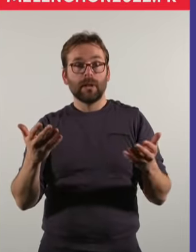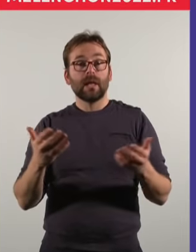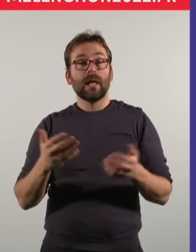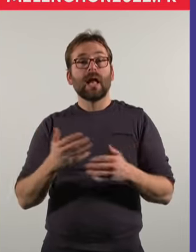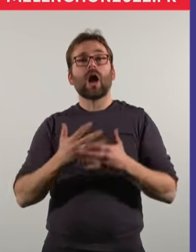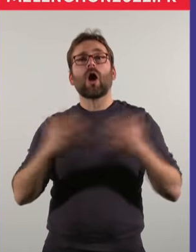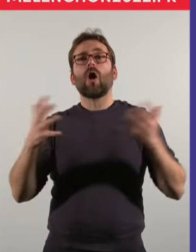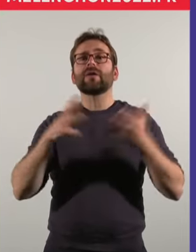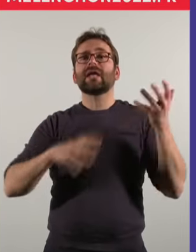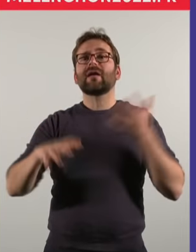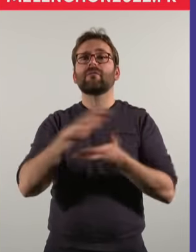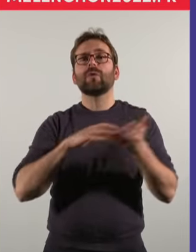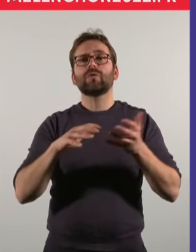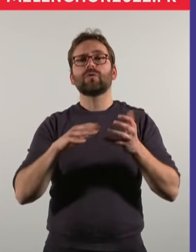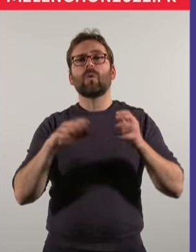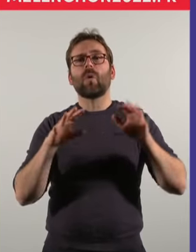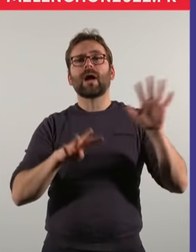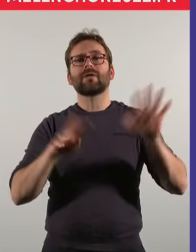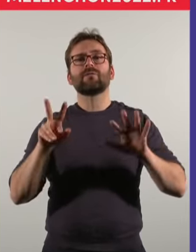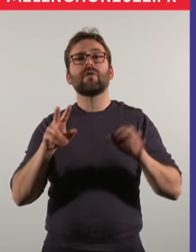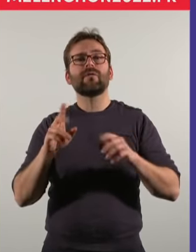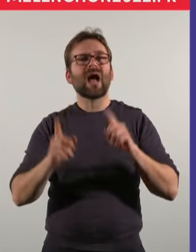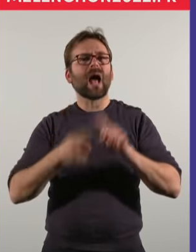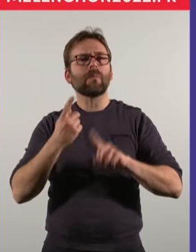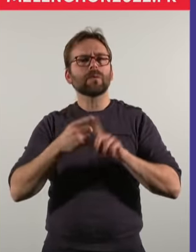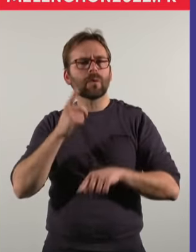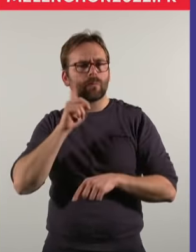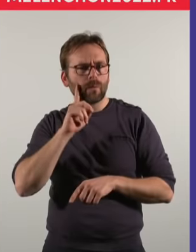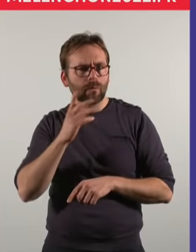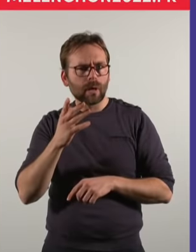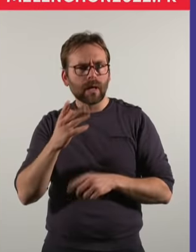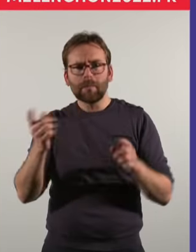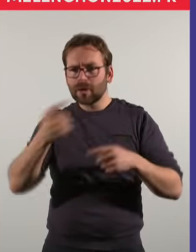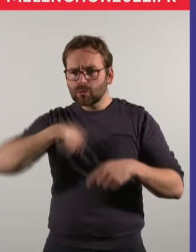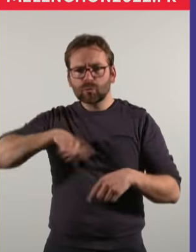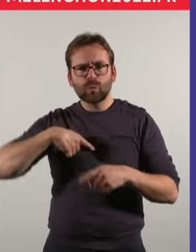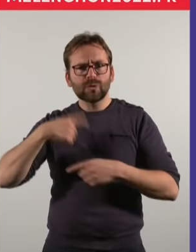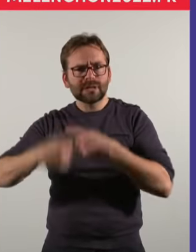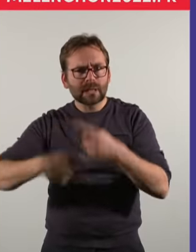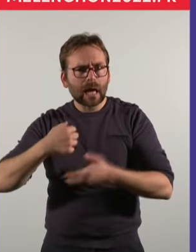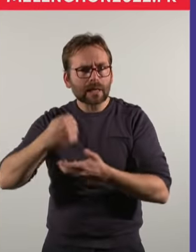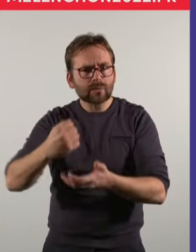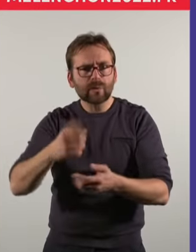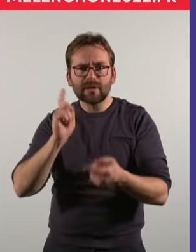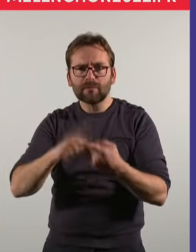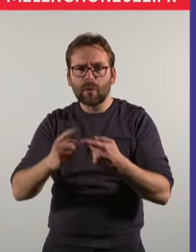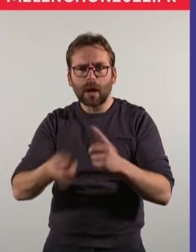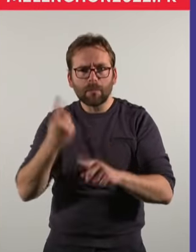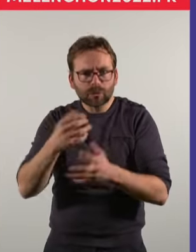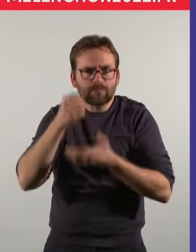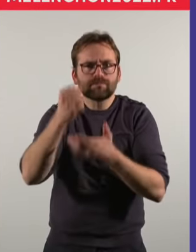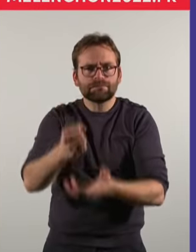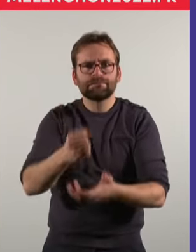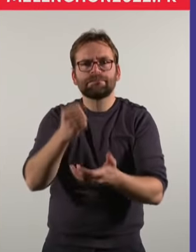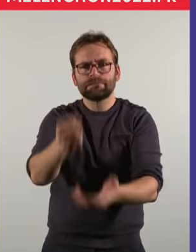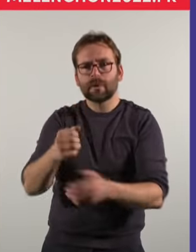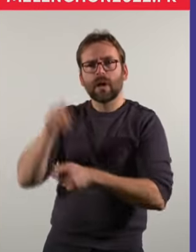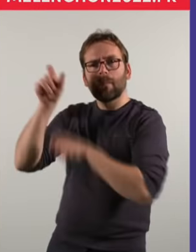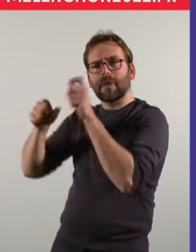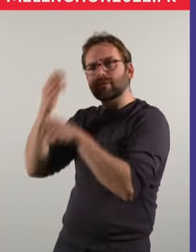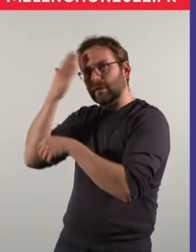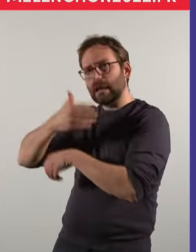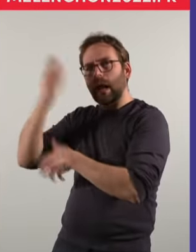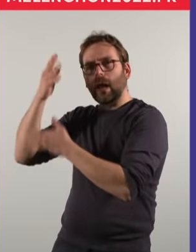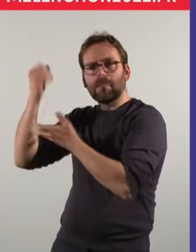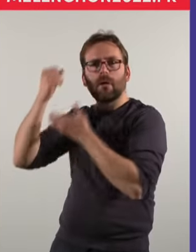Et pourquoi nous tous, de génération en génération, nous devons emporter le souvenir et les noms illustres ? Parce